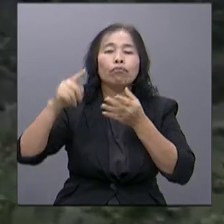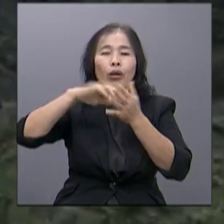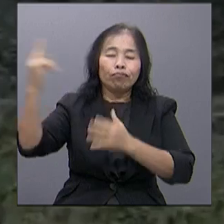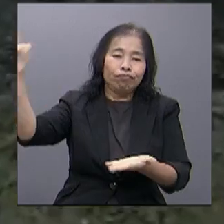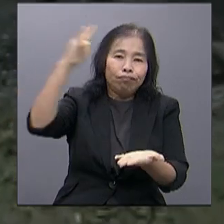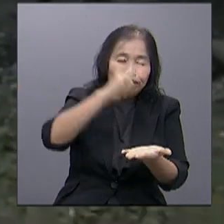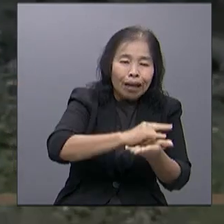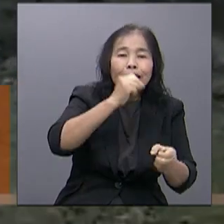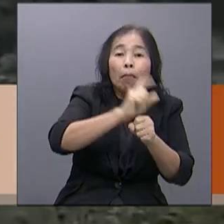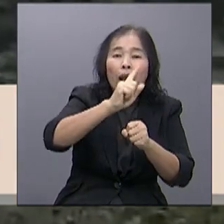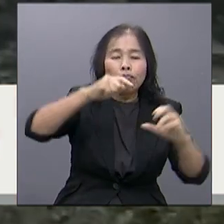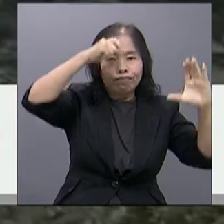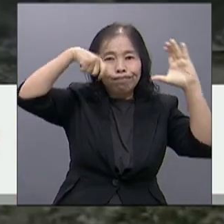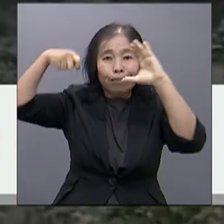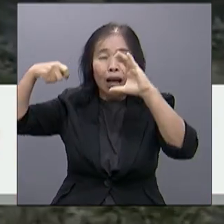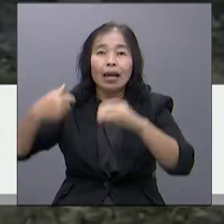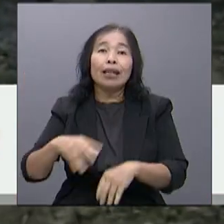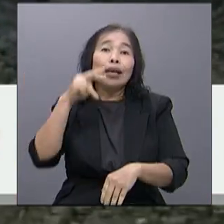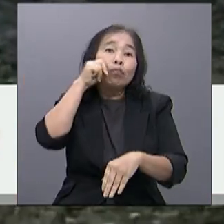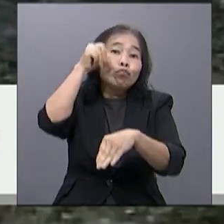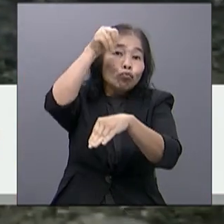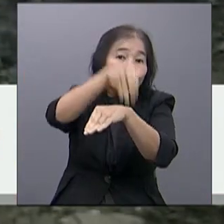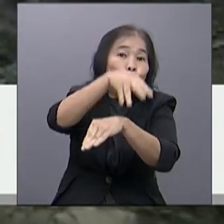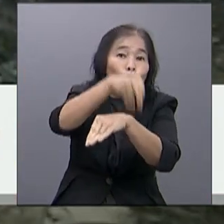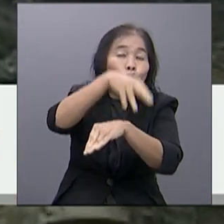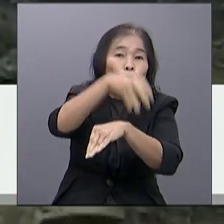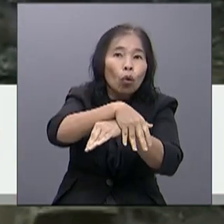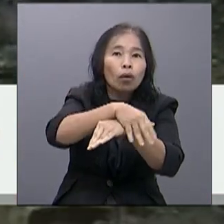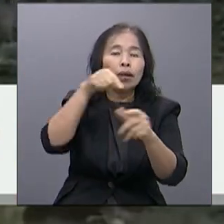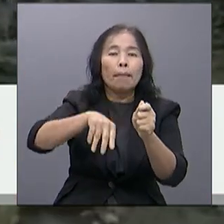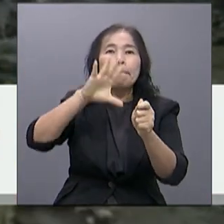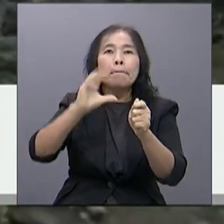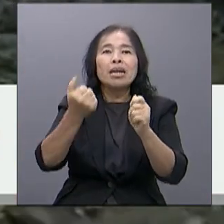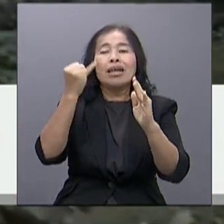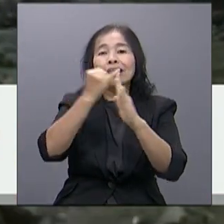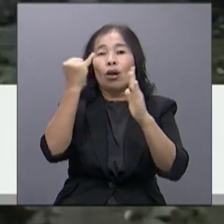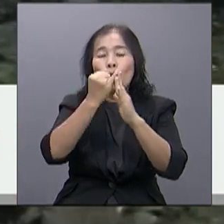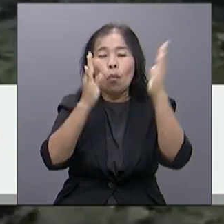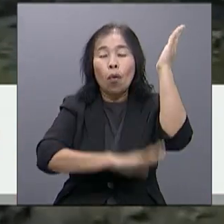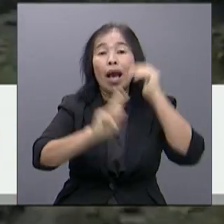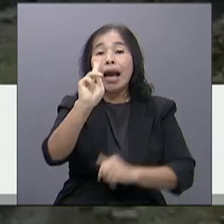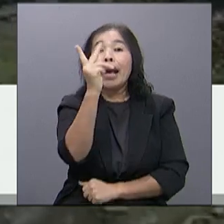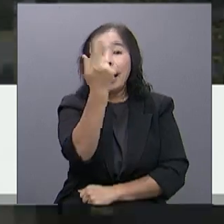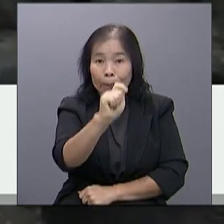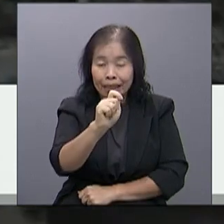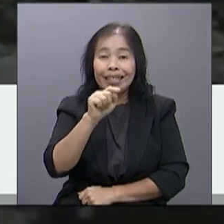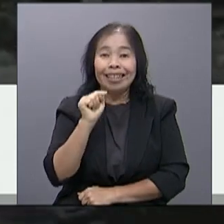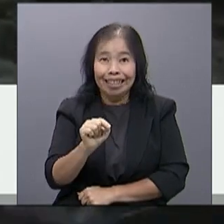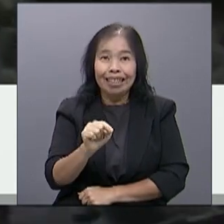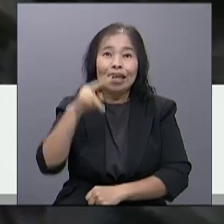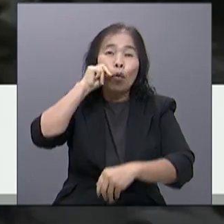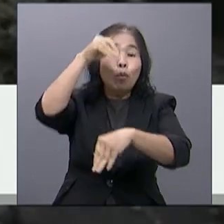งดงามของนักตกห้วยโต้หมู่ที่ 4ตำบลทับปริกอำเภอเมืองกระบี่ภายในที่ทำการอุทยานแห่งชาติเขาพนมเบญจาจังหวัด